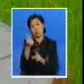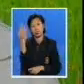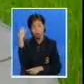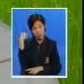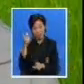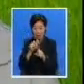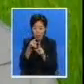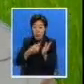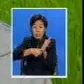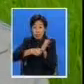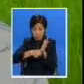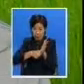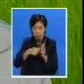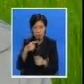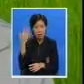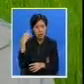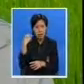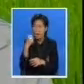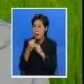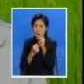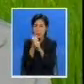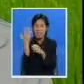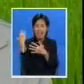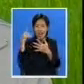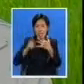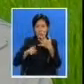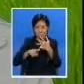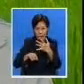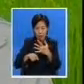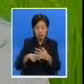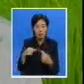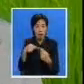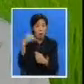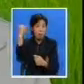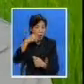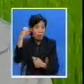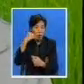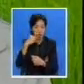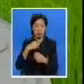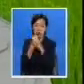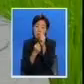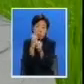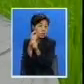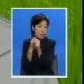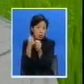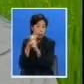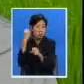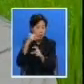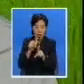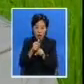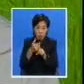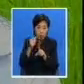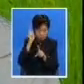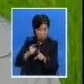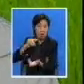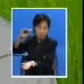าตั้งแต่ปลายปีที่แล้วเนี่ยครับทุกปีเนี่ยนะครับปกติเนี่ยเราจะต้องนำข้าวโพดมาใช้เนี่ยมันไม่พอปร